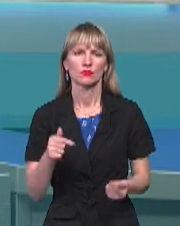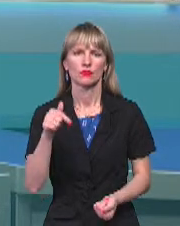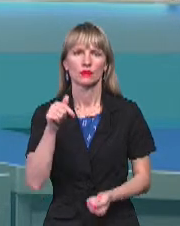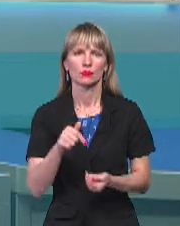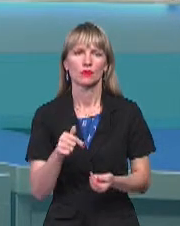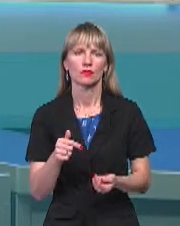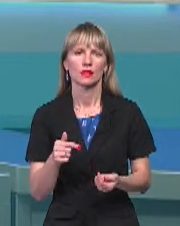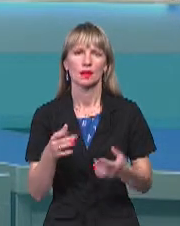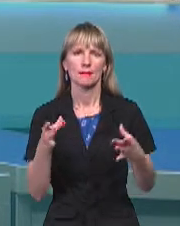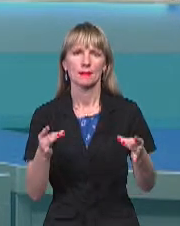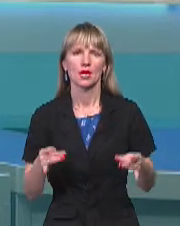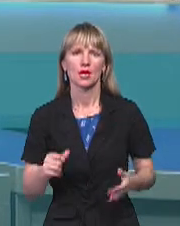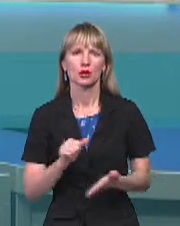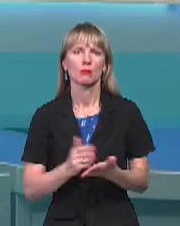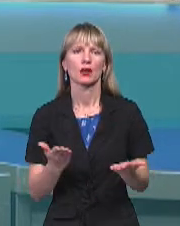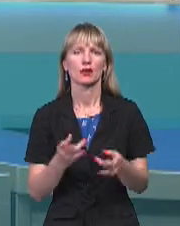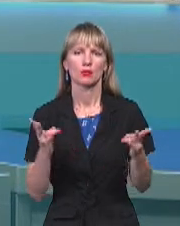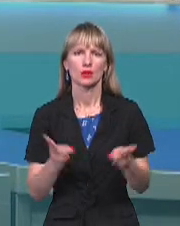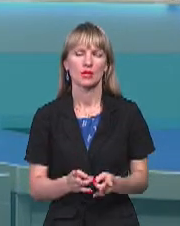відповідний, який пакет документів потрібен.